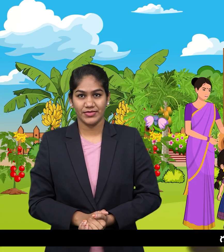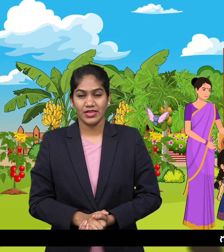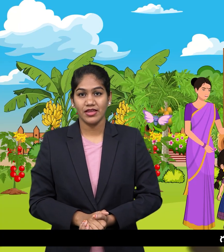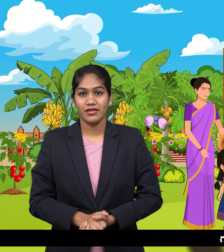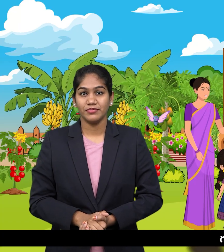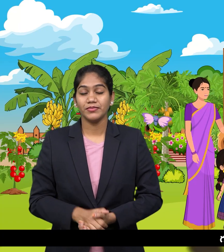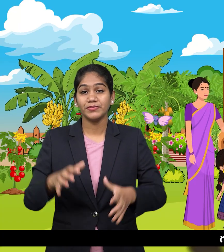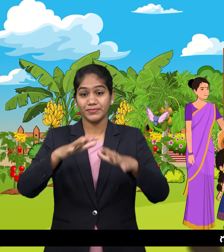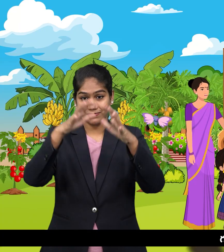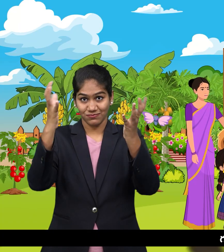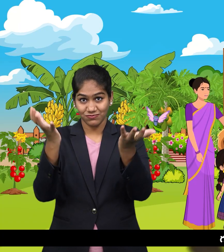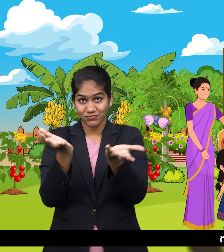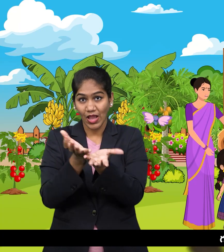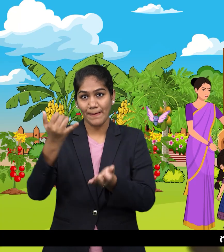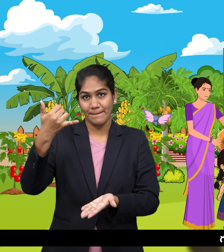గుమ్మడికాయ,